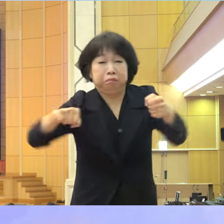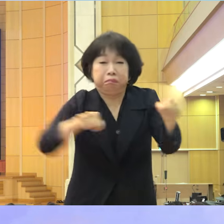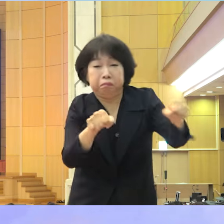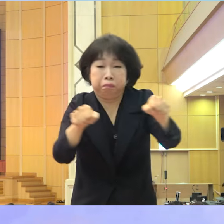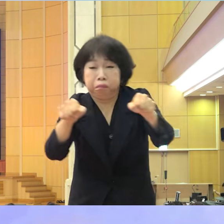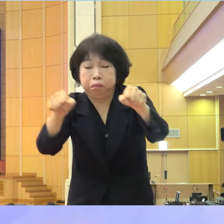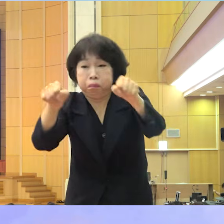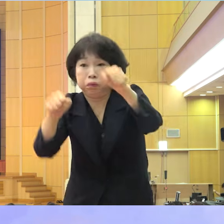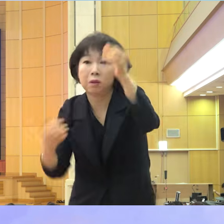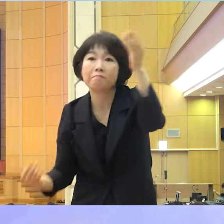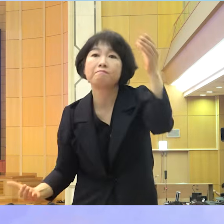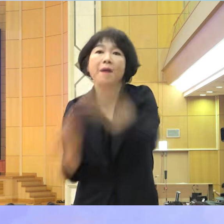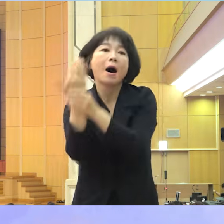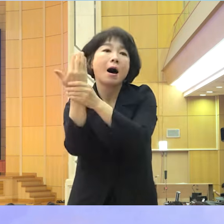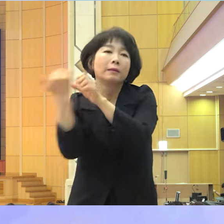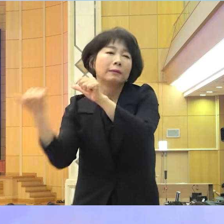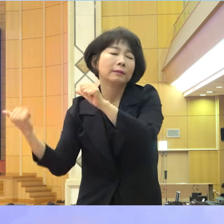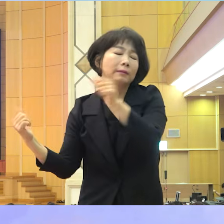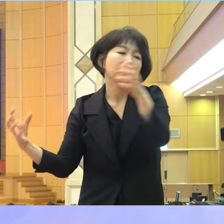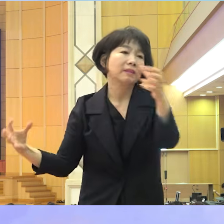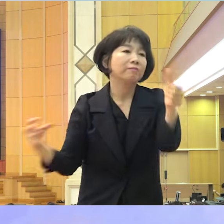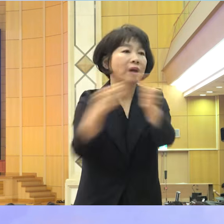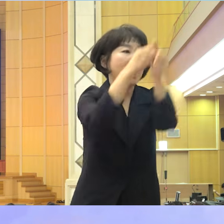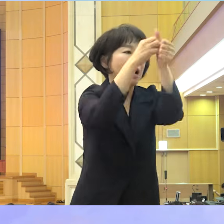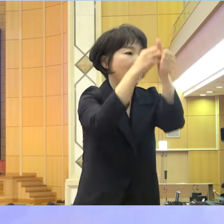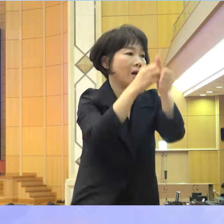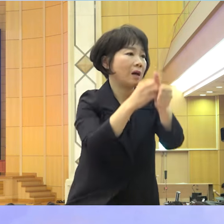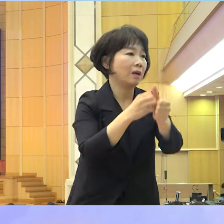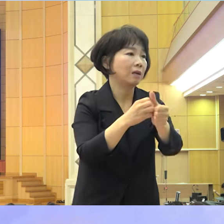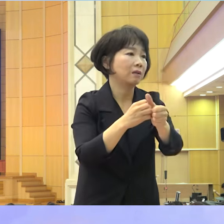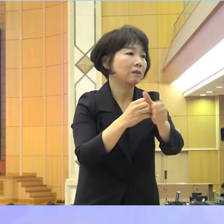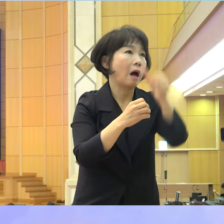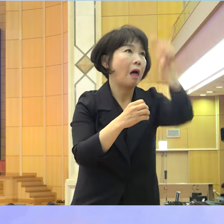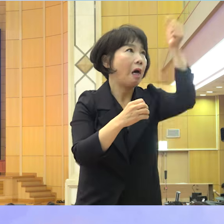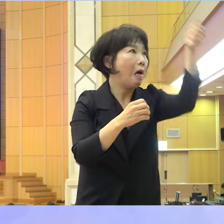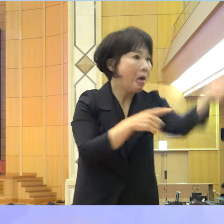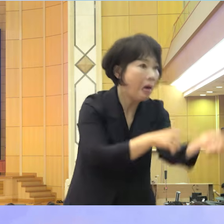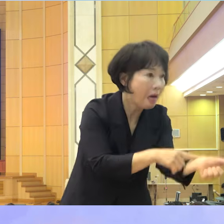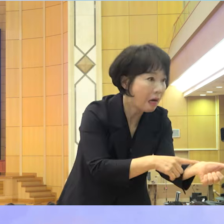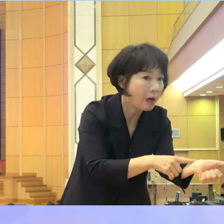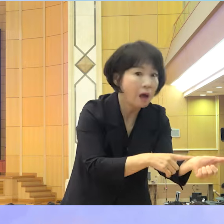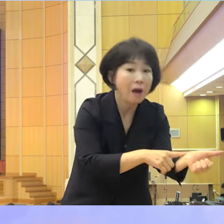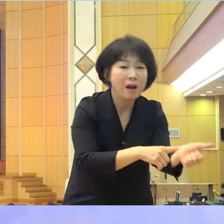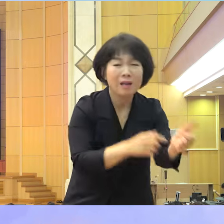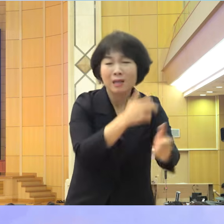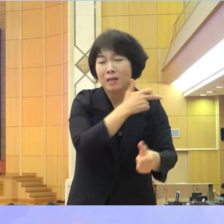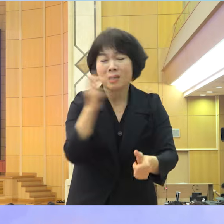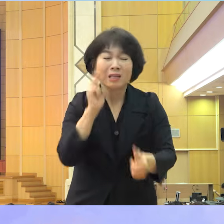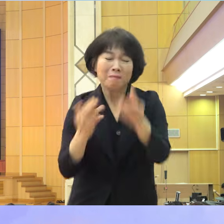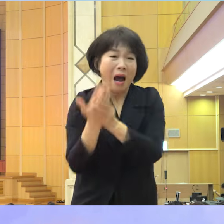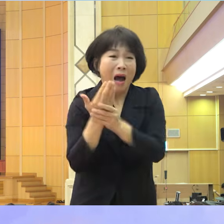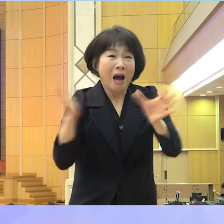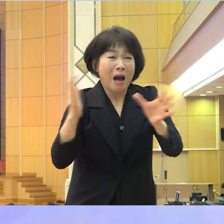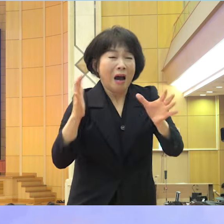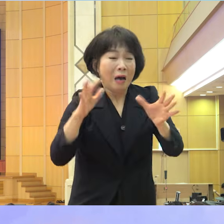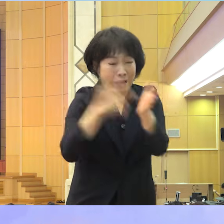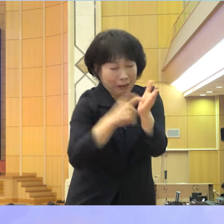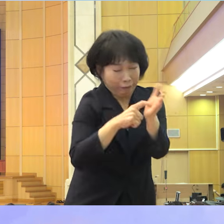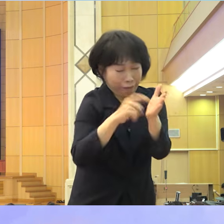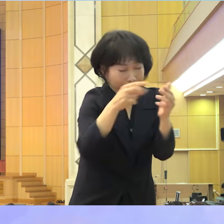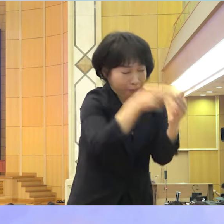그분이 사고 나가지고 수술을 했는데 수술할 때 꿰매는 것이 4,000바늘이랍니다.